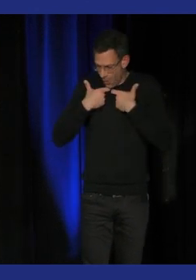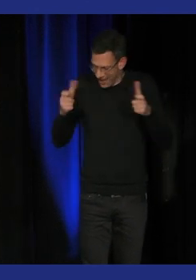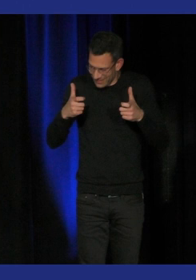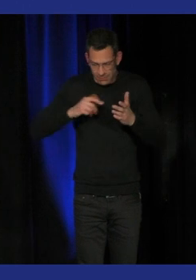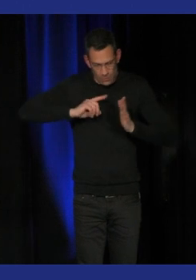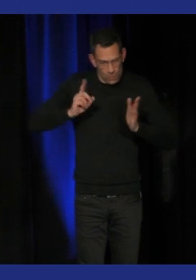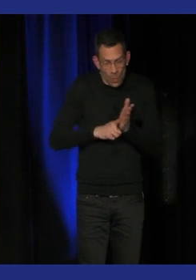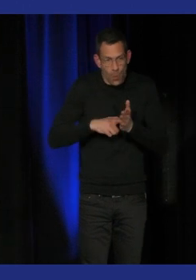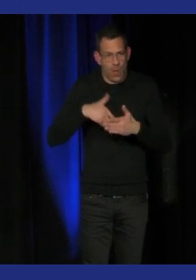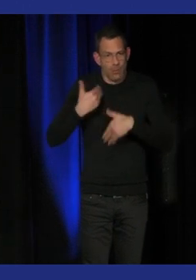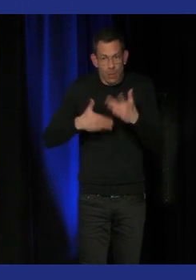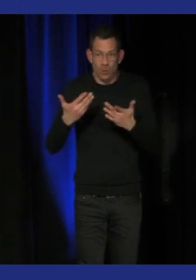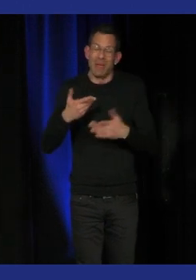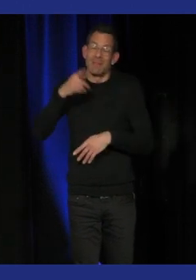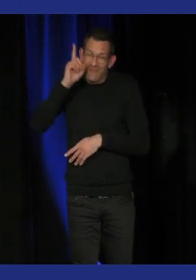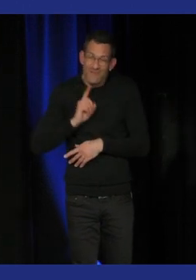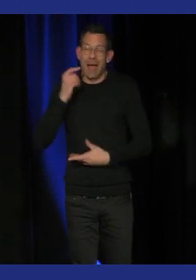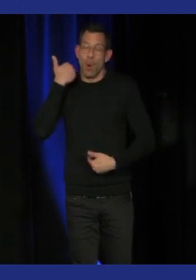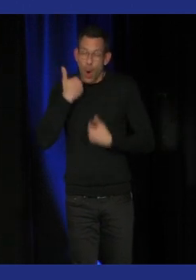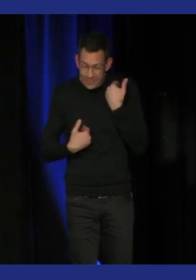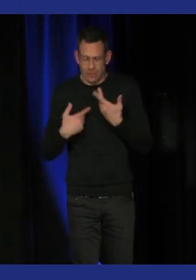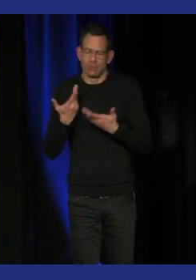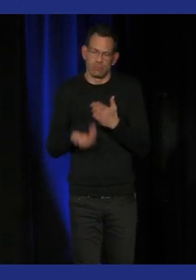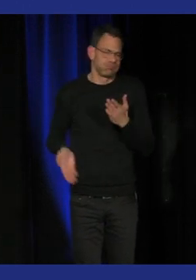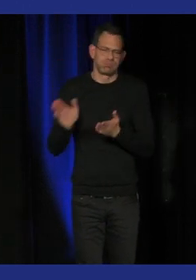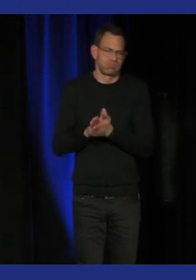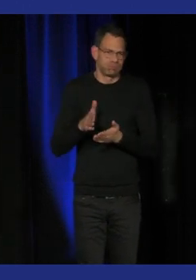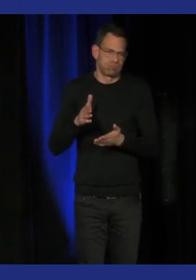Et je pense d'autant plus pour les femmes handicapées sont compliquées